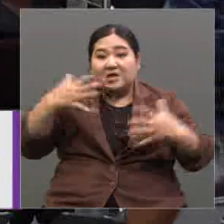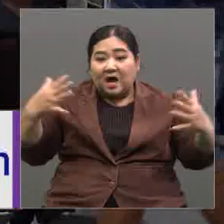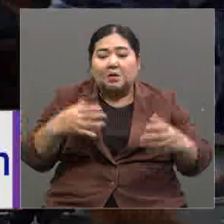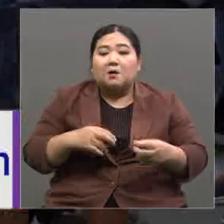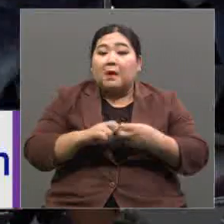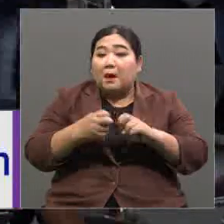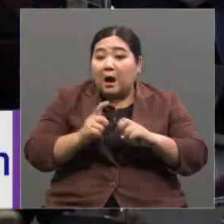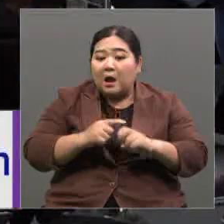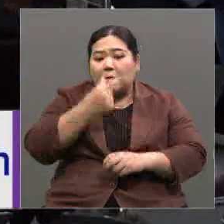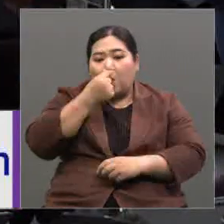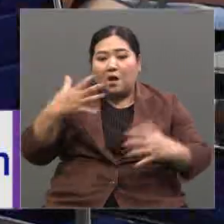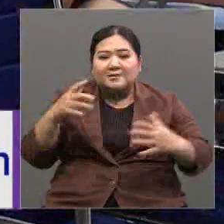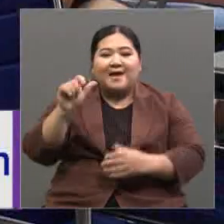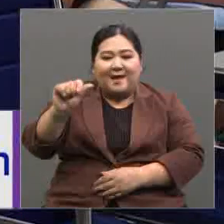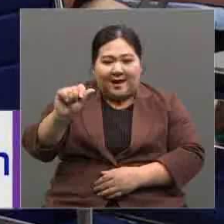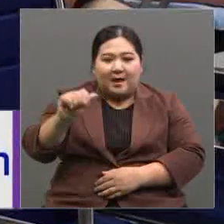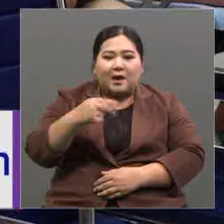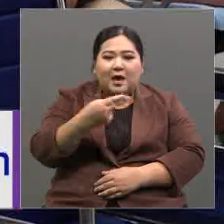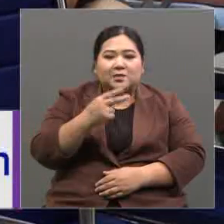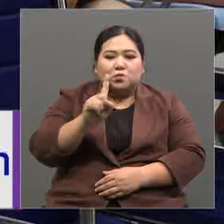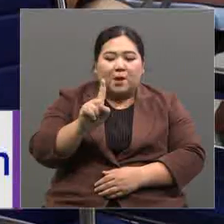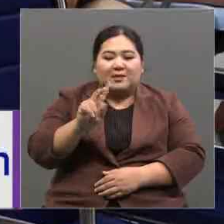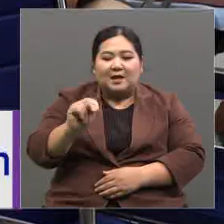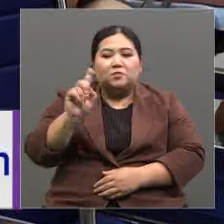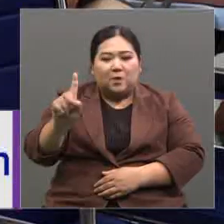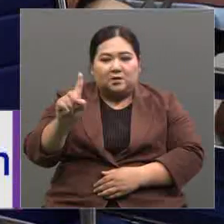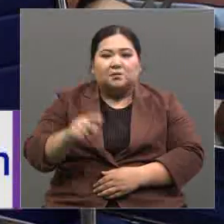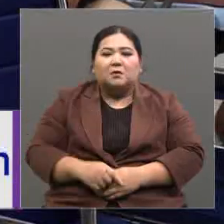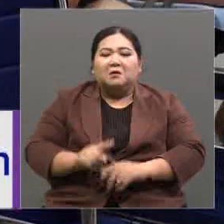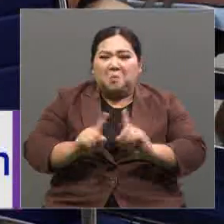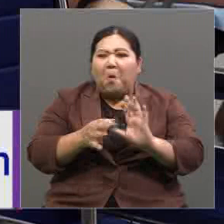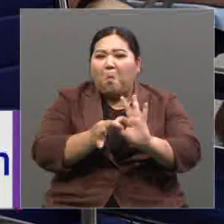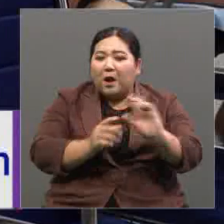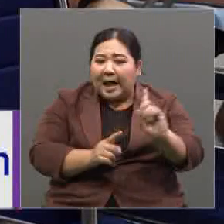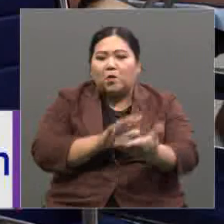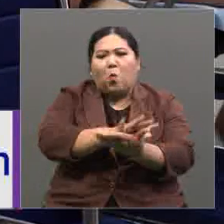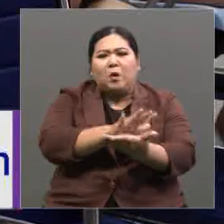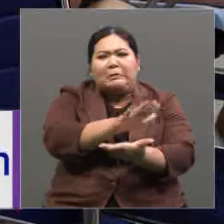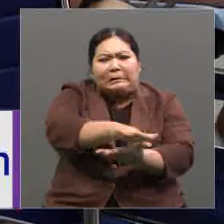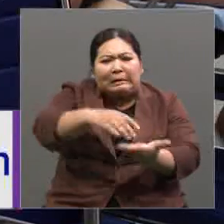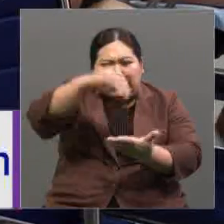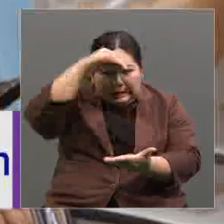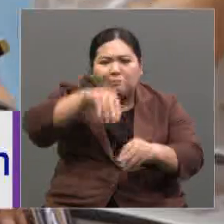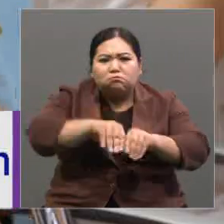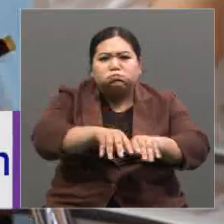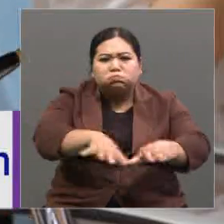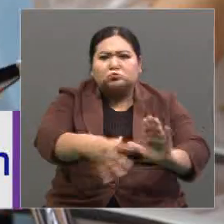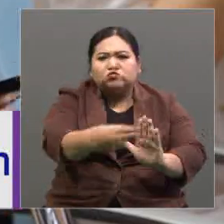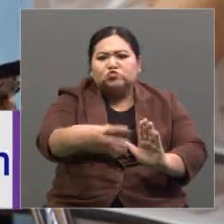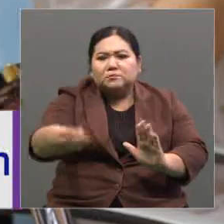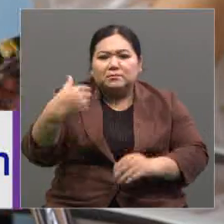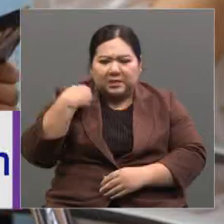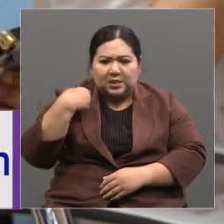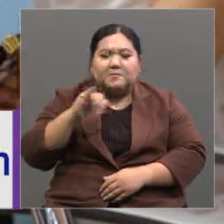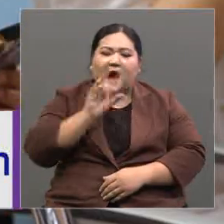พันธุ์ A นะคะ H1N1 และประเด็นที่น่าเป็นห่วงก็คือพบการระบาดในโรงเรียนที่มีเด็กนักเรียนอยู่รวมกันซึ่งก็อาจ